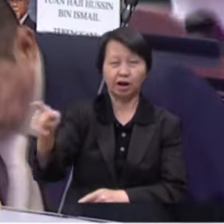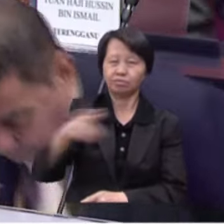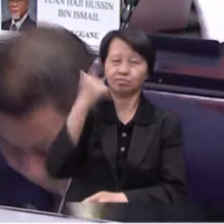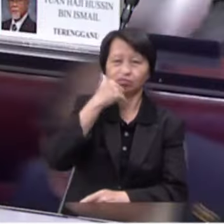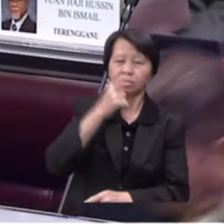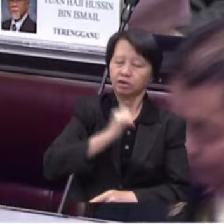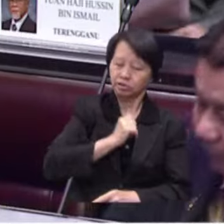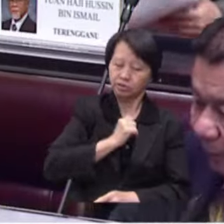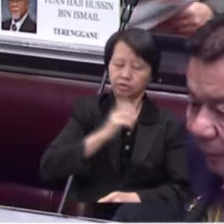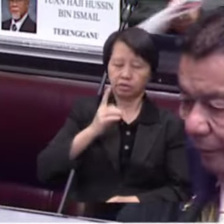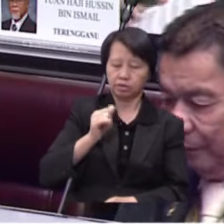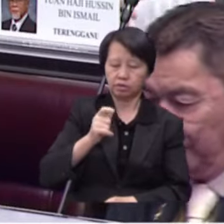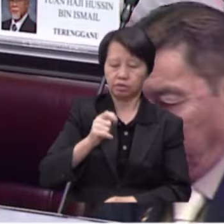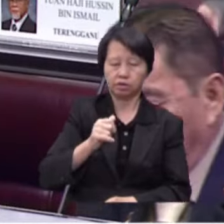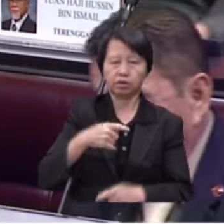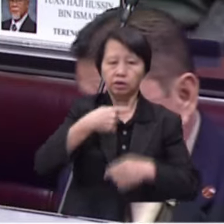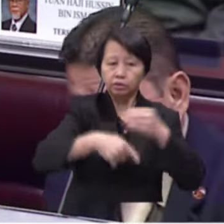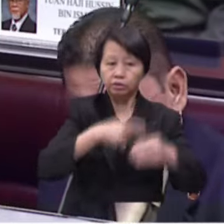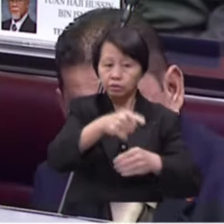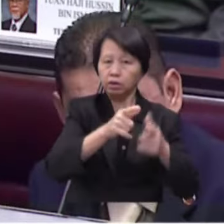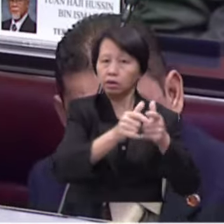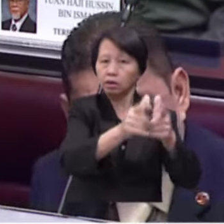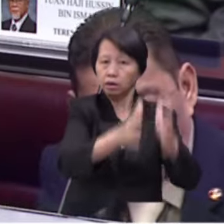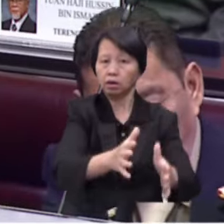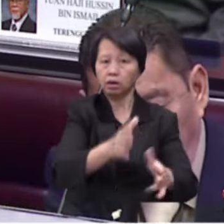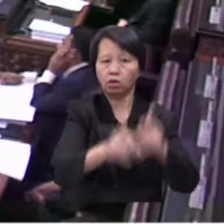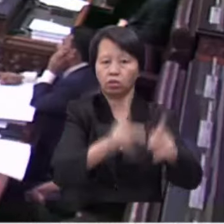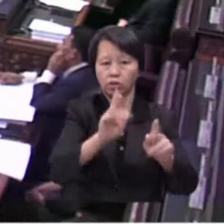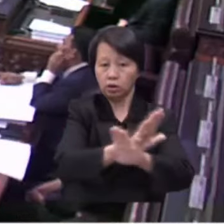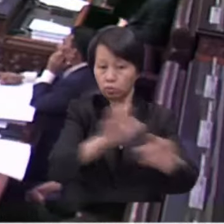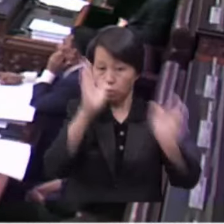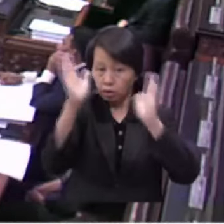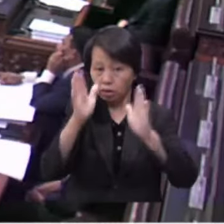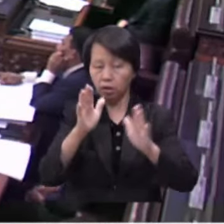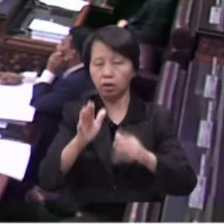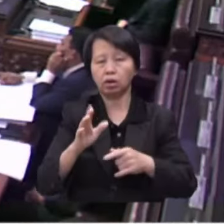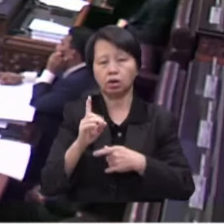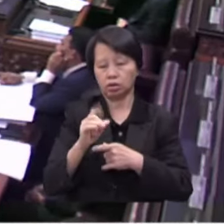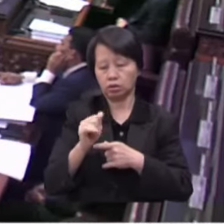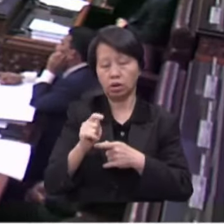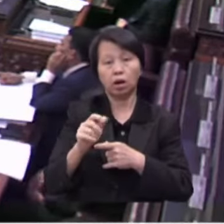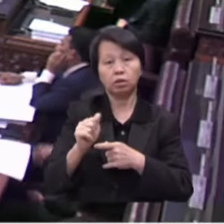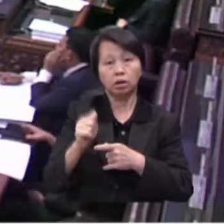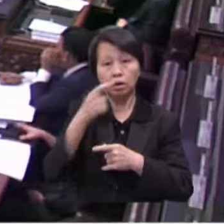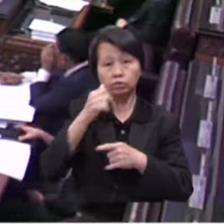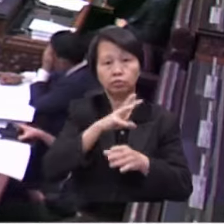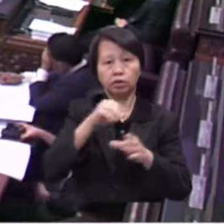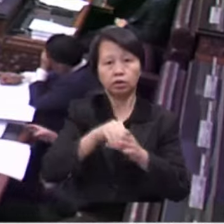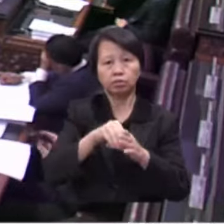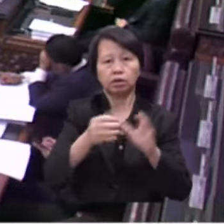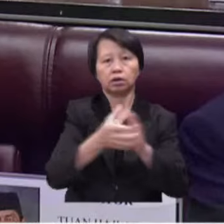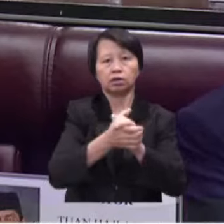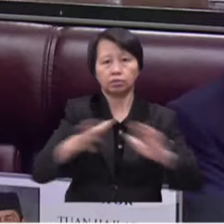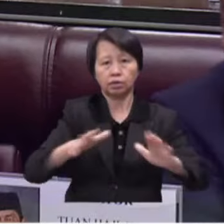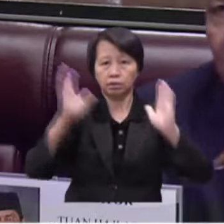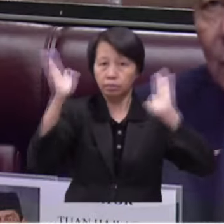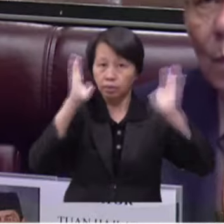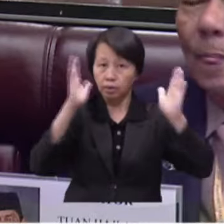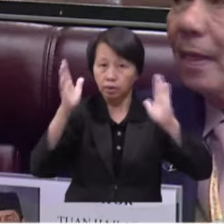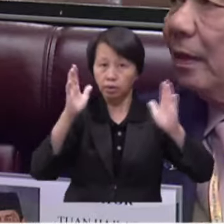isu berkaitan pelarian dan warga asing karena isu ini melibatkan keselamatan negara